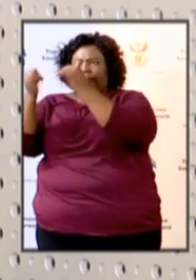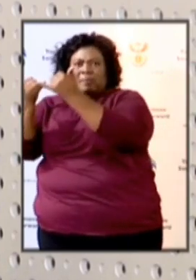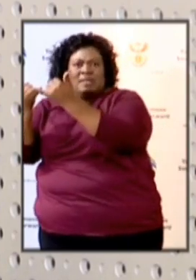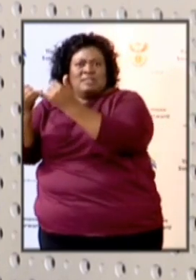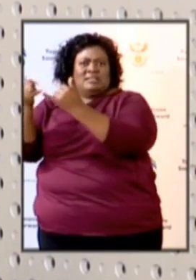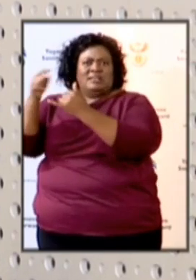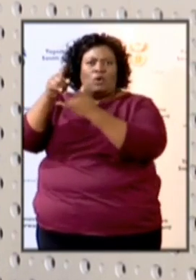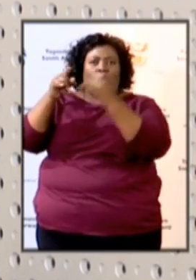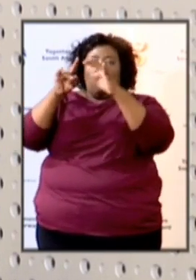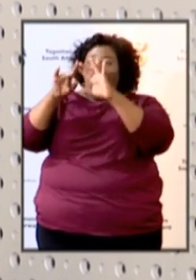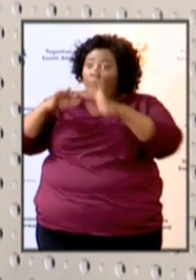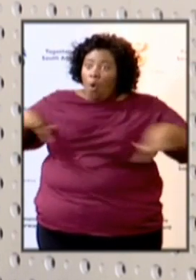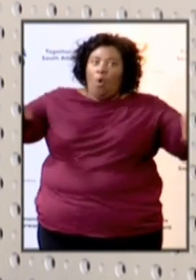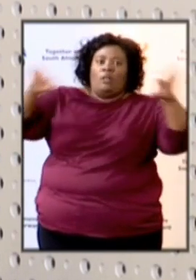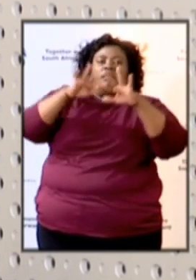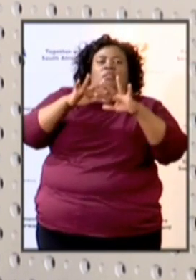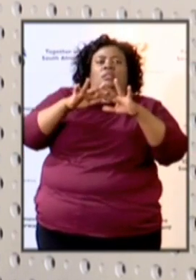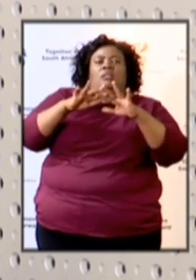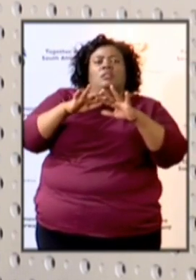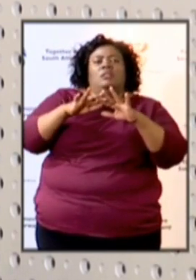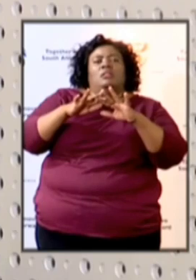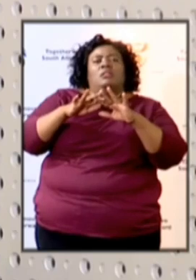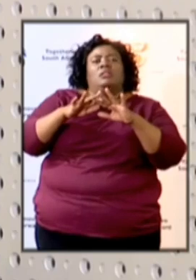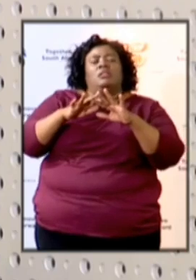yabasebenzi, yawo wonke umuntu, inselelo.